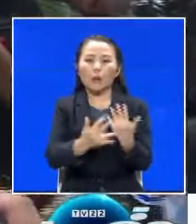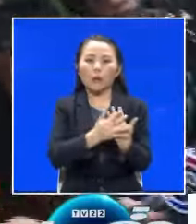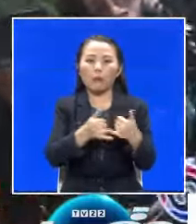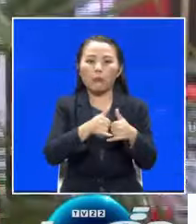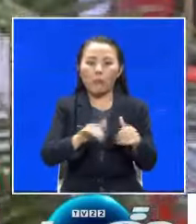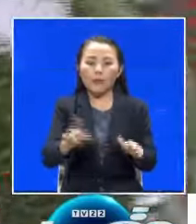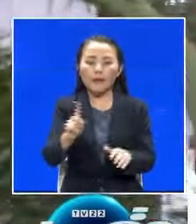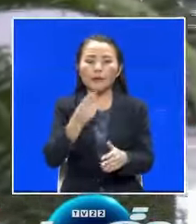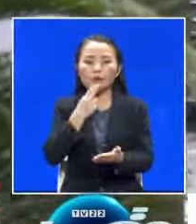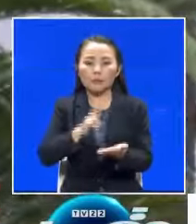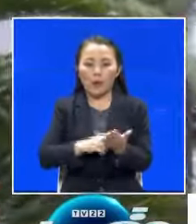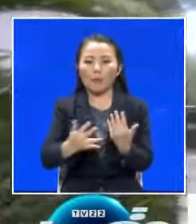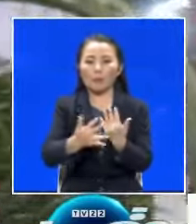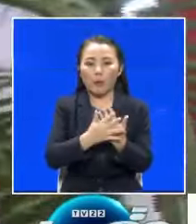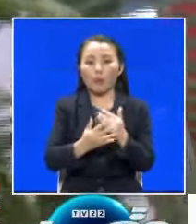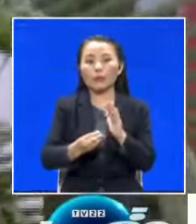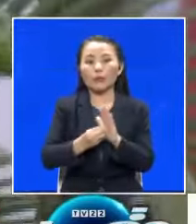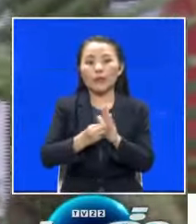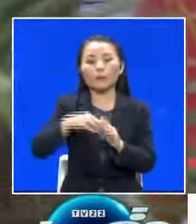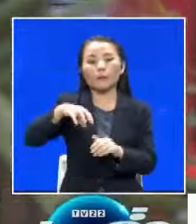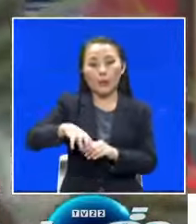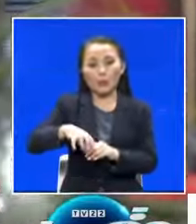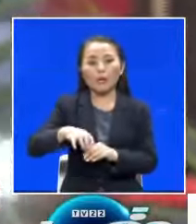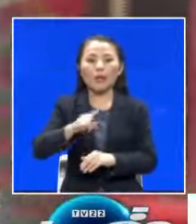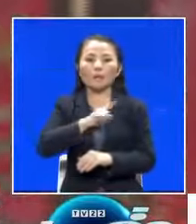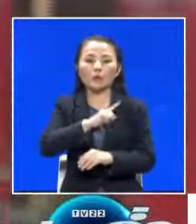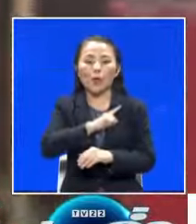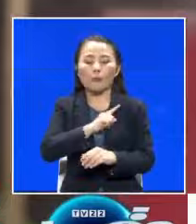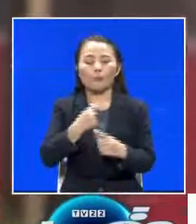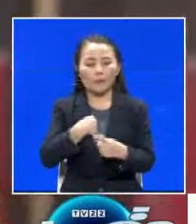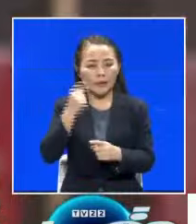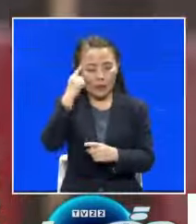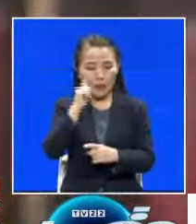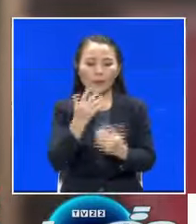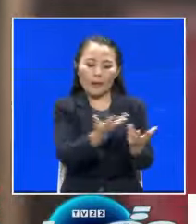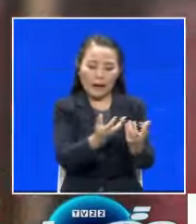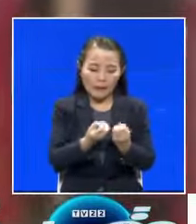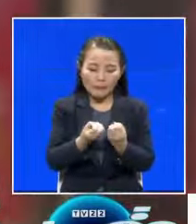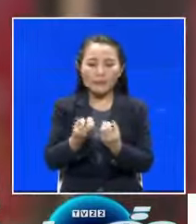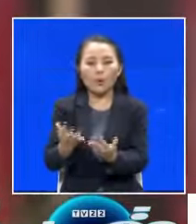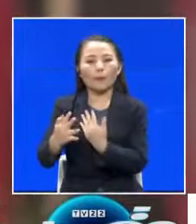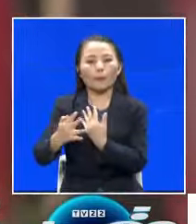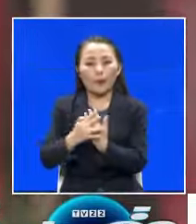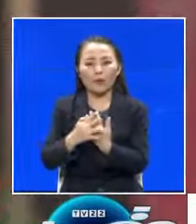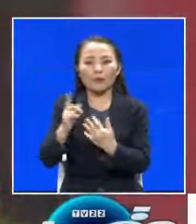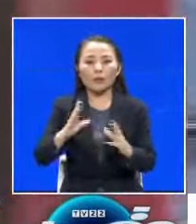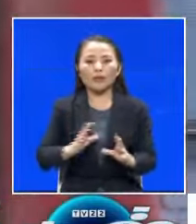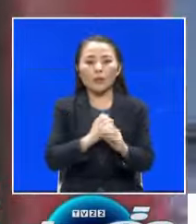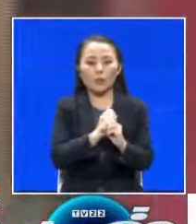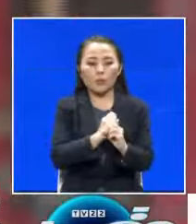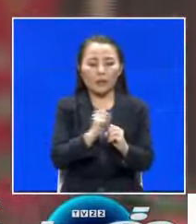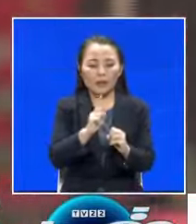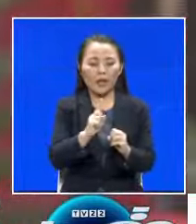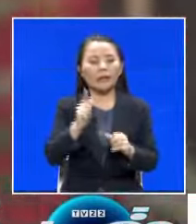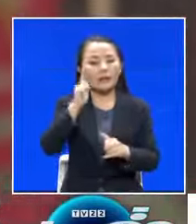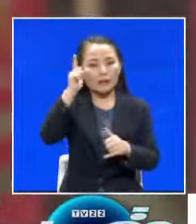ความรับผิดชอบของเรือนจำพิเศษกรุงเทพกรมคุมประพฤติมีหน้าที่ไปรับรายงานตัวประสานกรมราชทัณฑ์ได้ข้อสรุปว่าผู้ต้องขังเข้าสู่กระบว